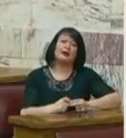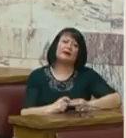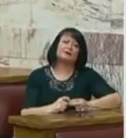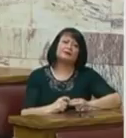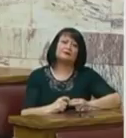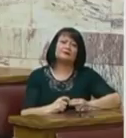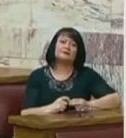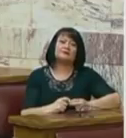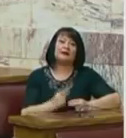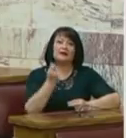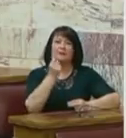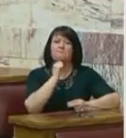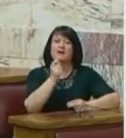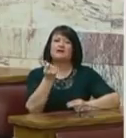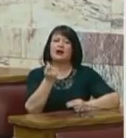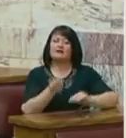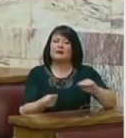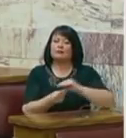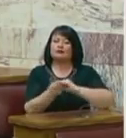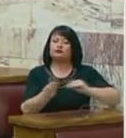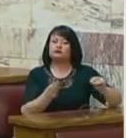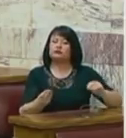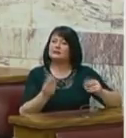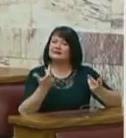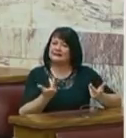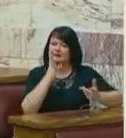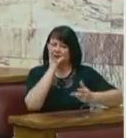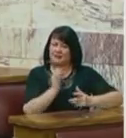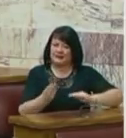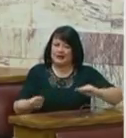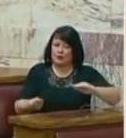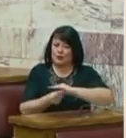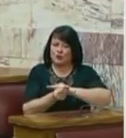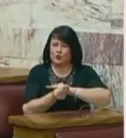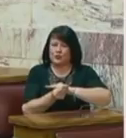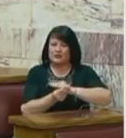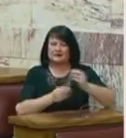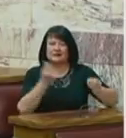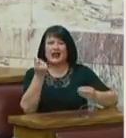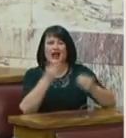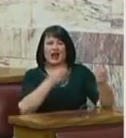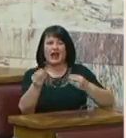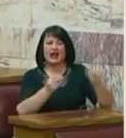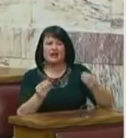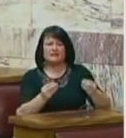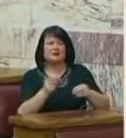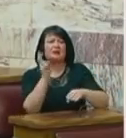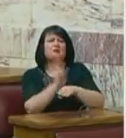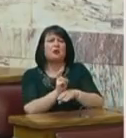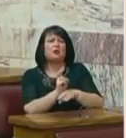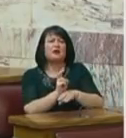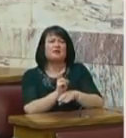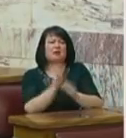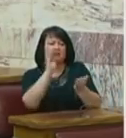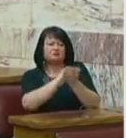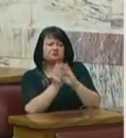το ξέπλυμα. Πραγματική δωροδοκία έχεις όταν έχεις ξέπλυμα. Τα άλλα είναι συκοφαντίες και